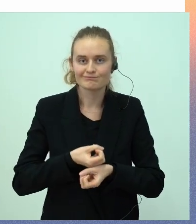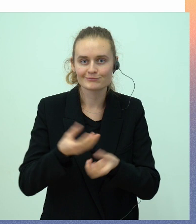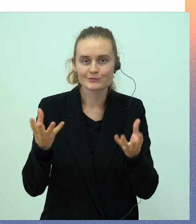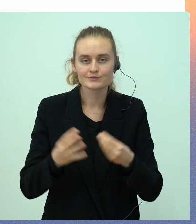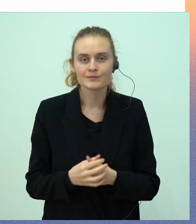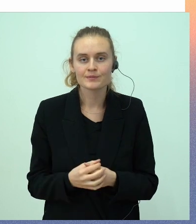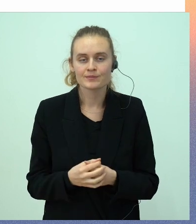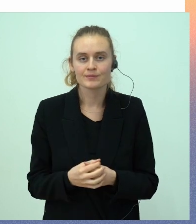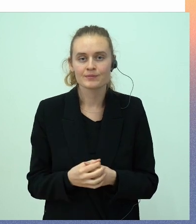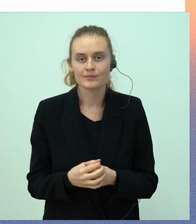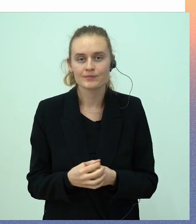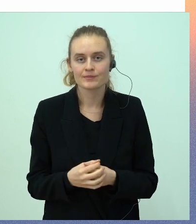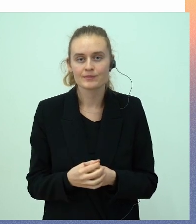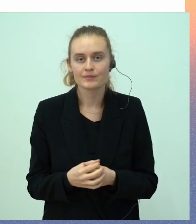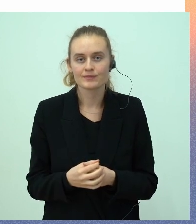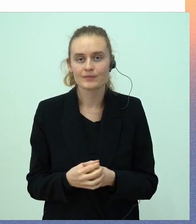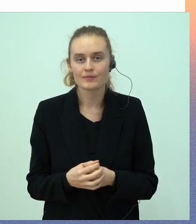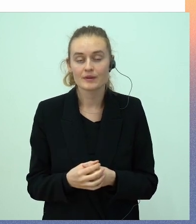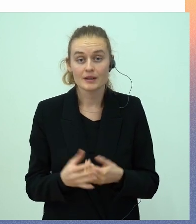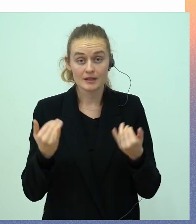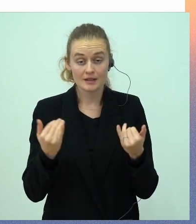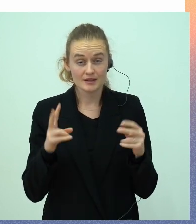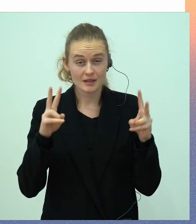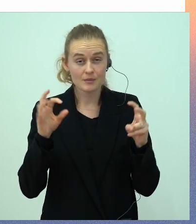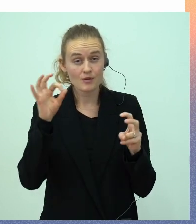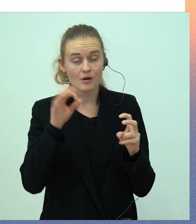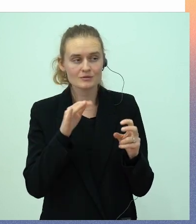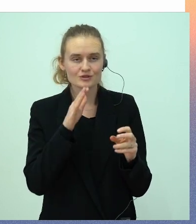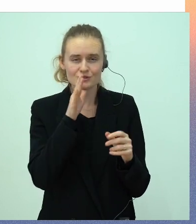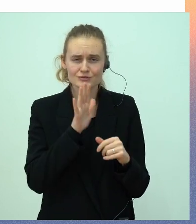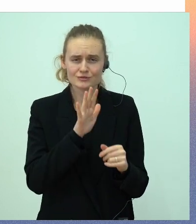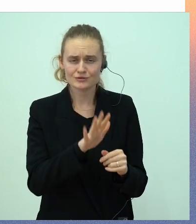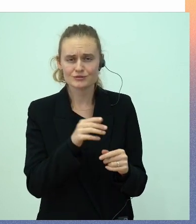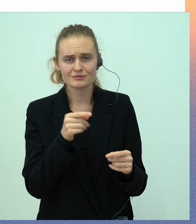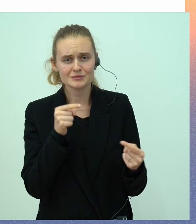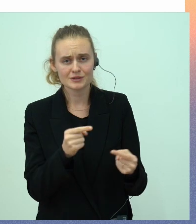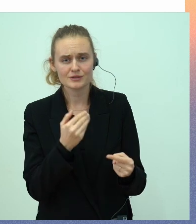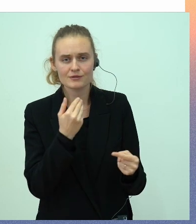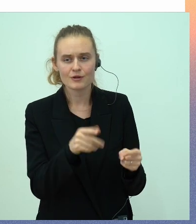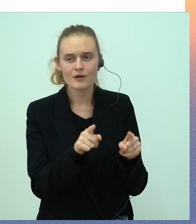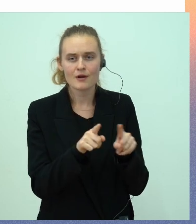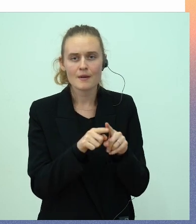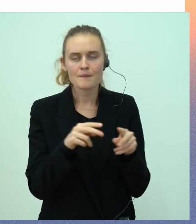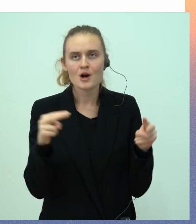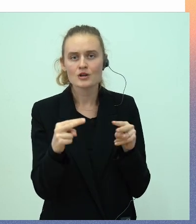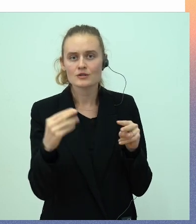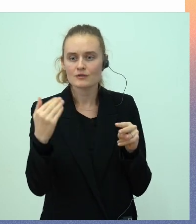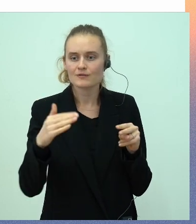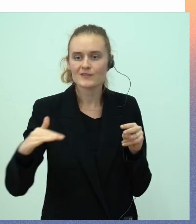Mes iš esmės kalbame ne apie antisemitizmo pažiūras kylančias iš plačiosios